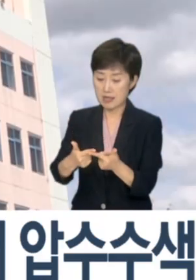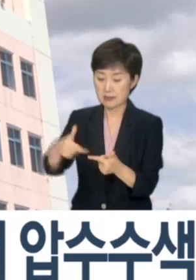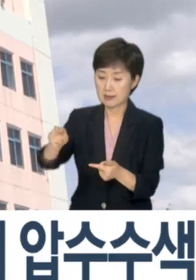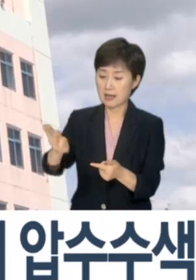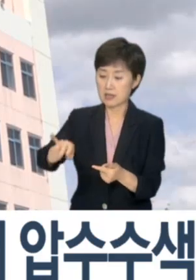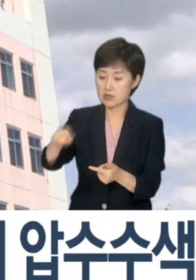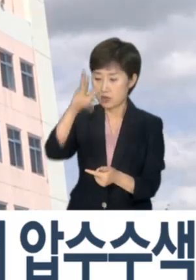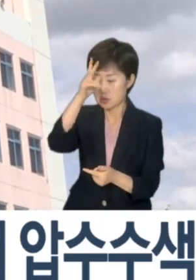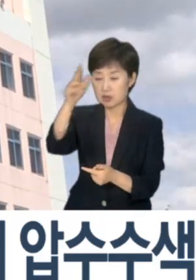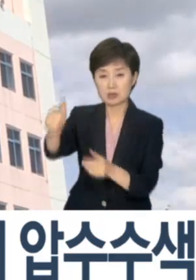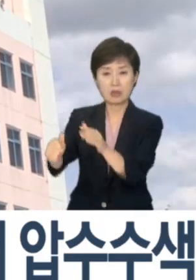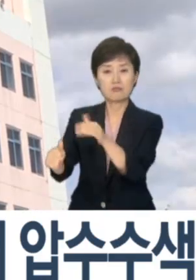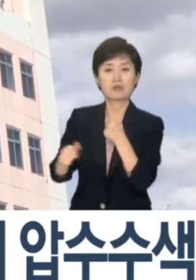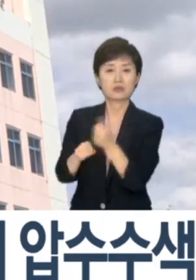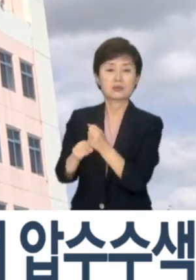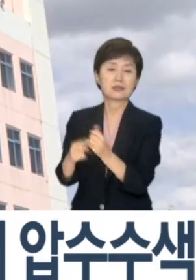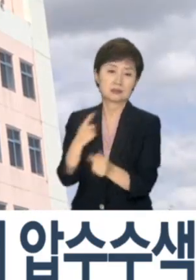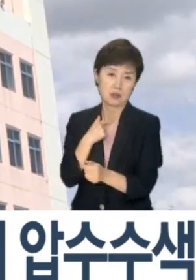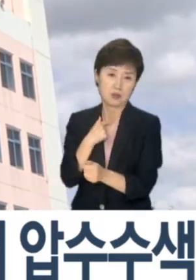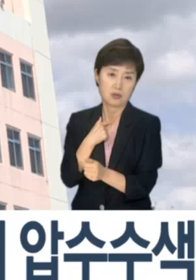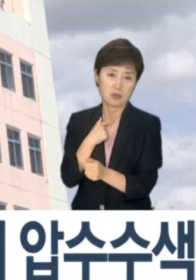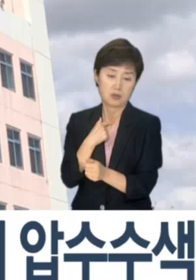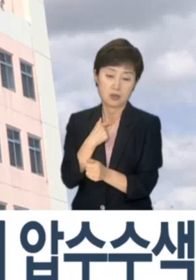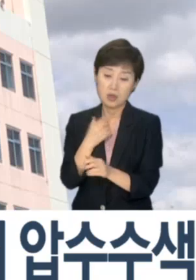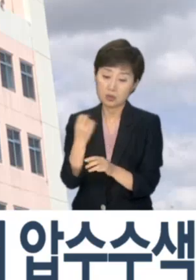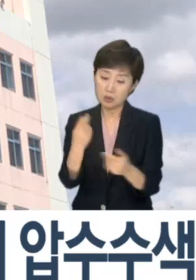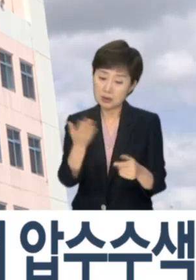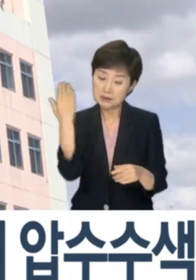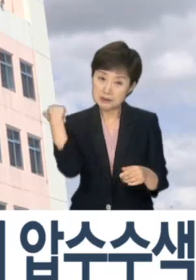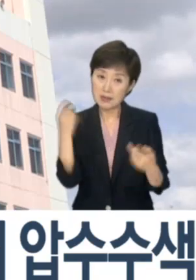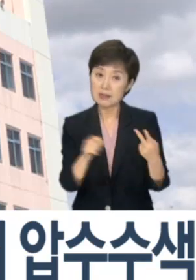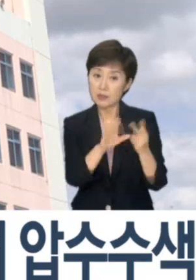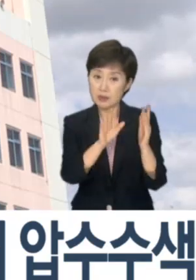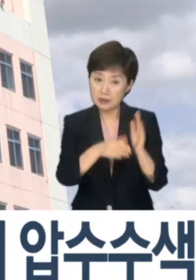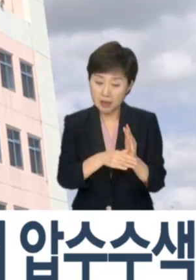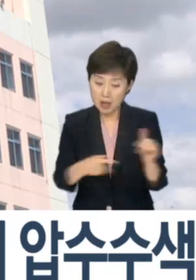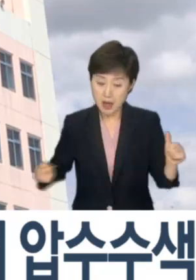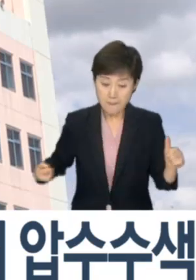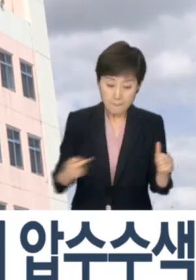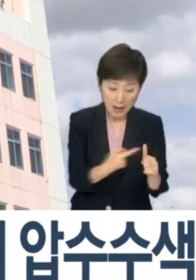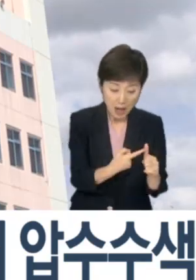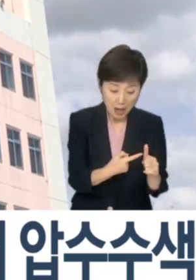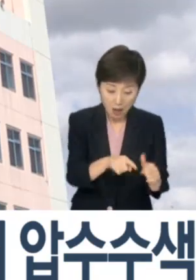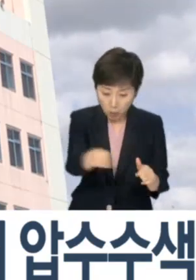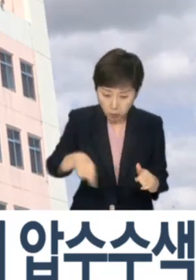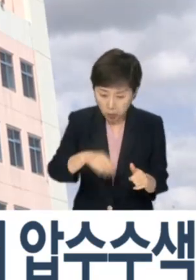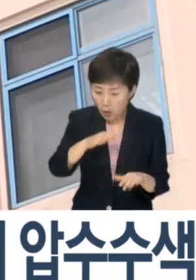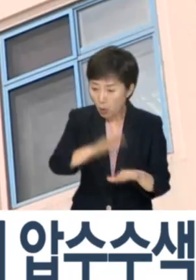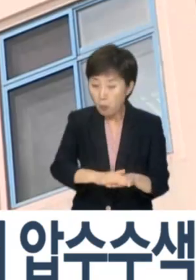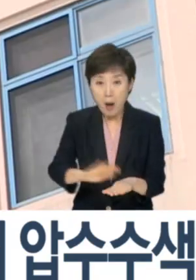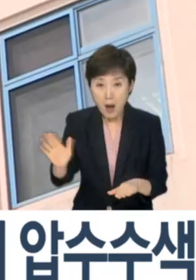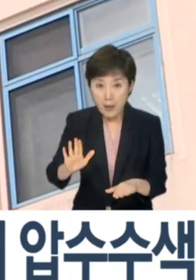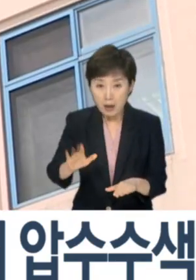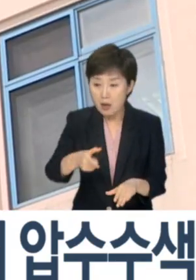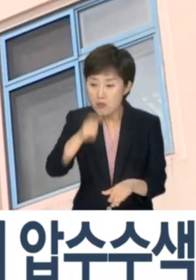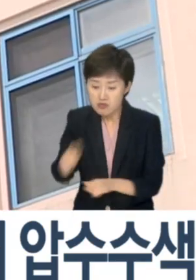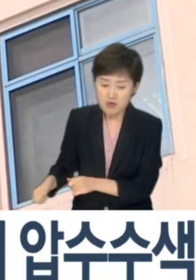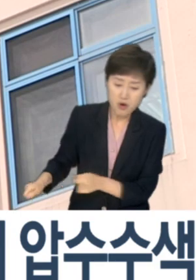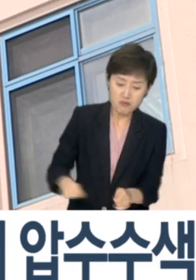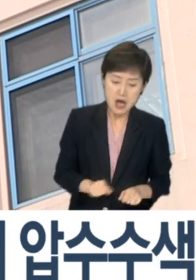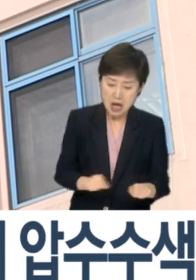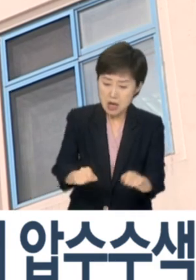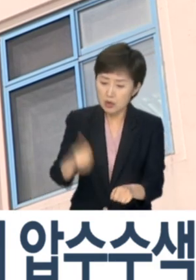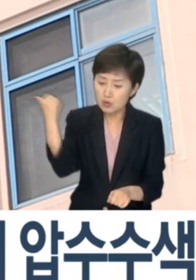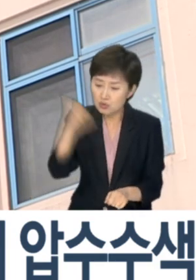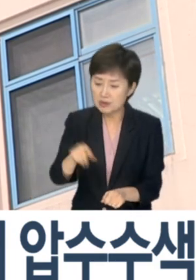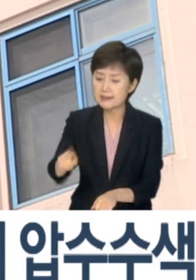신분으로 불러 조사한 바 있습니다 지난 2월 민주당은 피습 사건 현장을 보존하지 않고 물청소 옥전 서장을